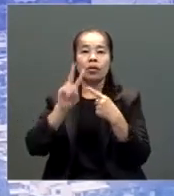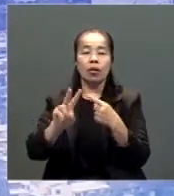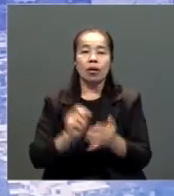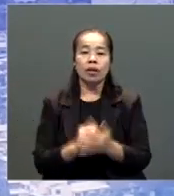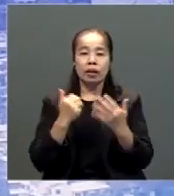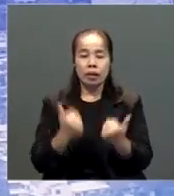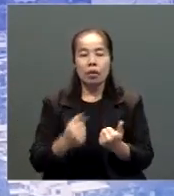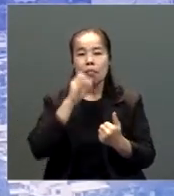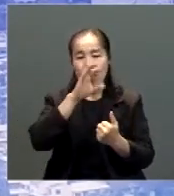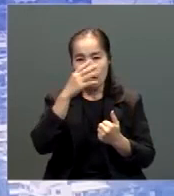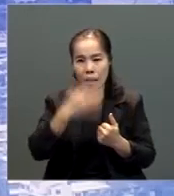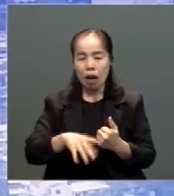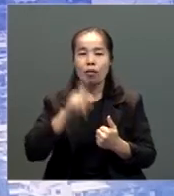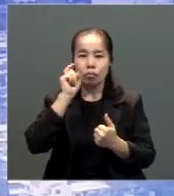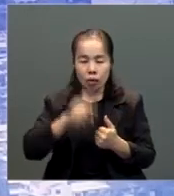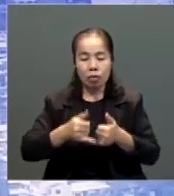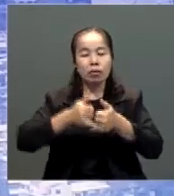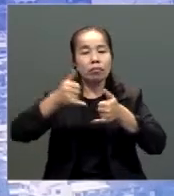เมษายนด้วยภาวะปอดอักเสบติดเชื้อร่วมกับระบบหายใจล้มเหลวขอแสดงความเสียใจกับทั้งสองครอบครัวนะครับสิ่งที่เราเห็นตรงนี้ก็คือมีประวัติยืนยันในการสัมผัสกับผู้ป่วยยืนยันก่อนหน้านี้ทั้งคู่เลยนะครับอันนี้ก็อย่างที่บอกเราต้องให้ความสำคัญกับเรื่องของการมีโซเชียลDistance